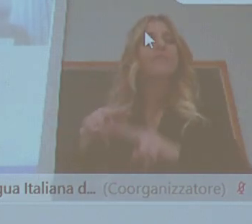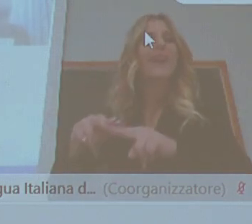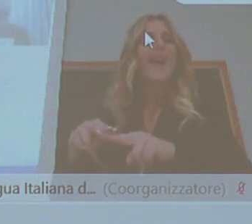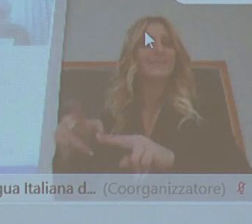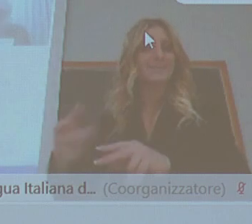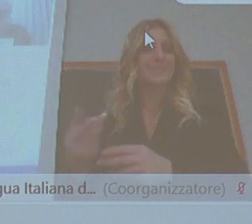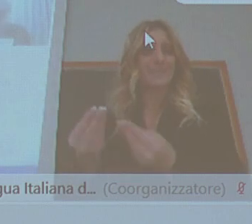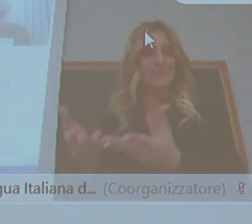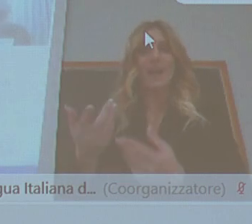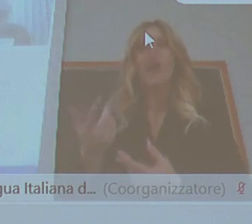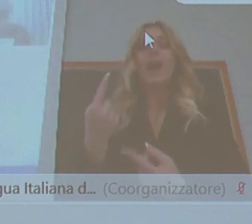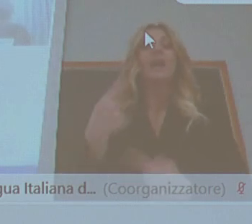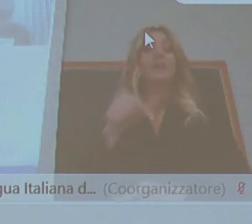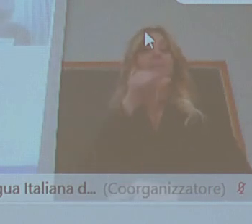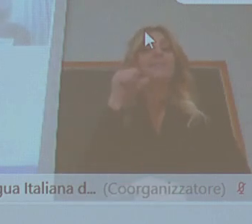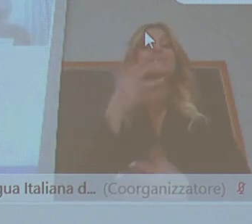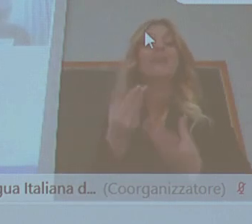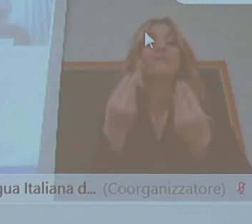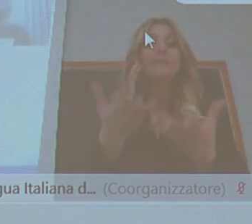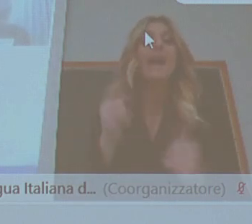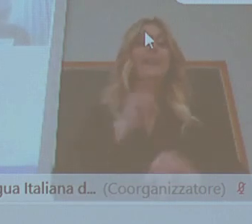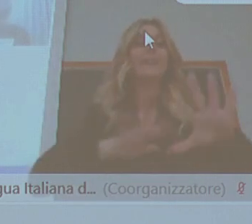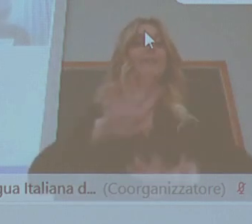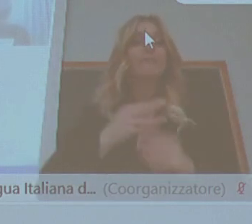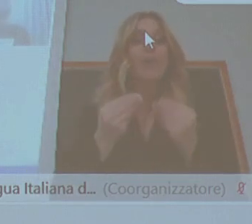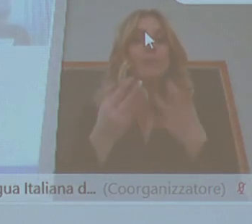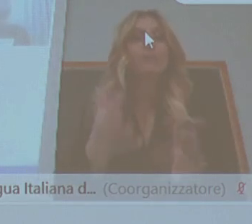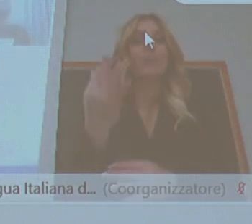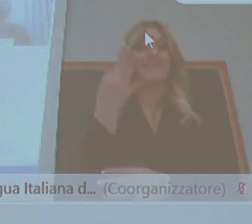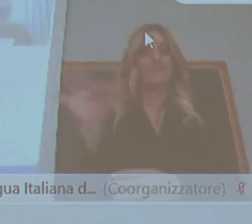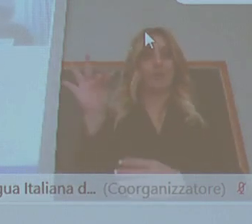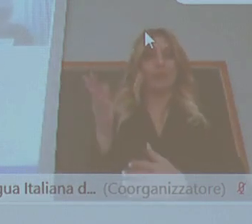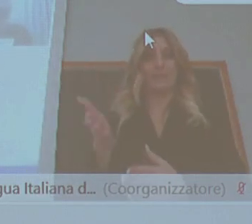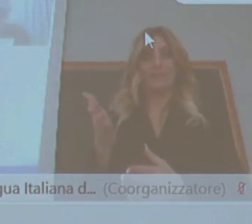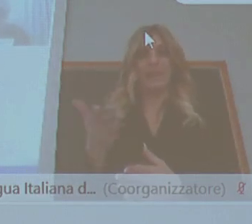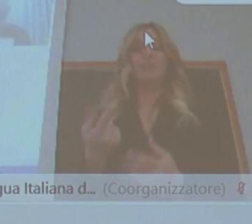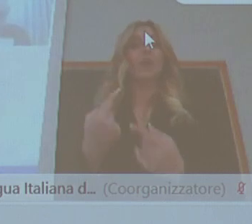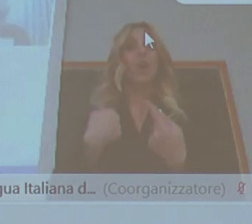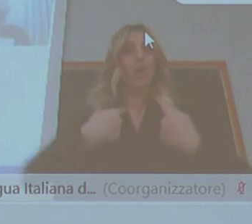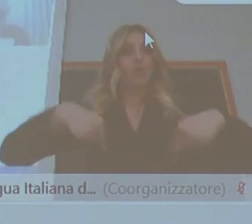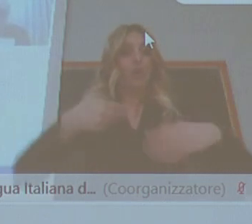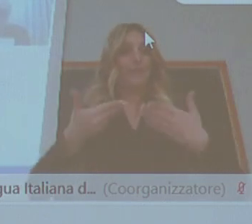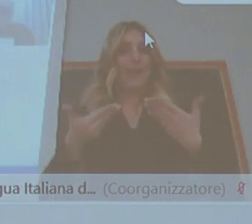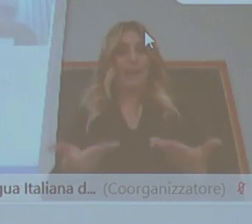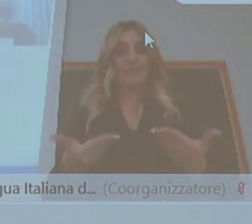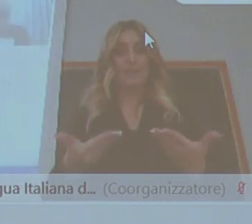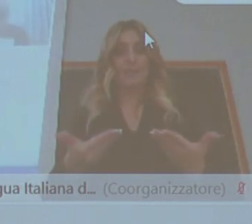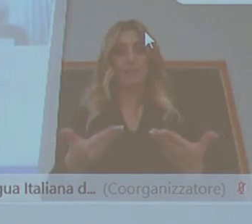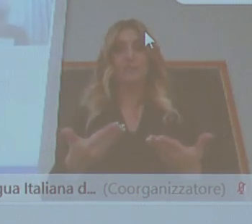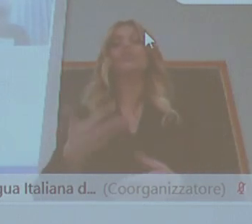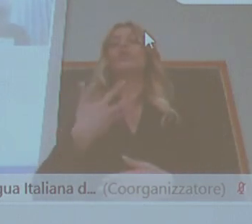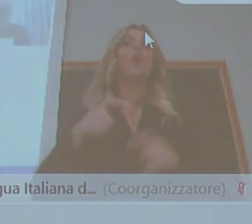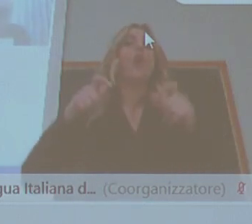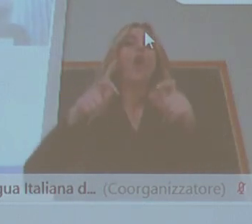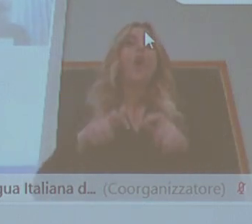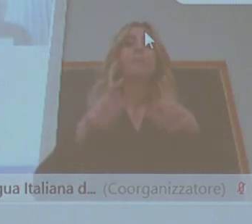trasformarsi in un welfare di cognizione, di formazione specialistica. Noi attualmente abbiamo o l'istruzione obbligatoria